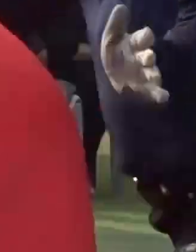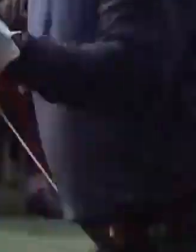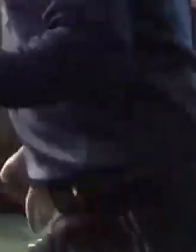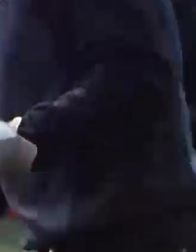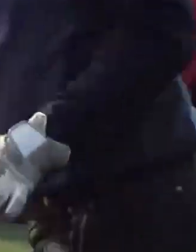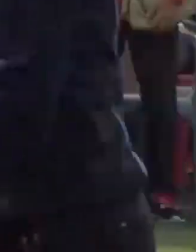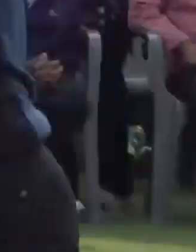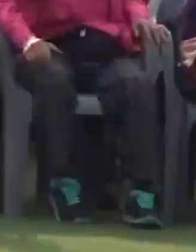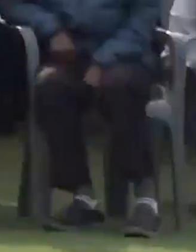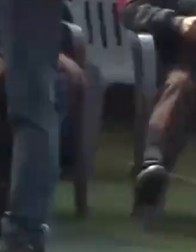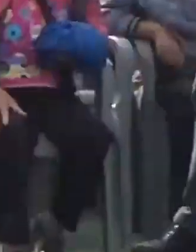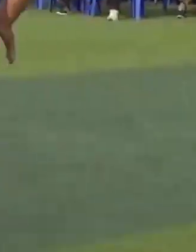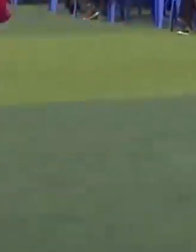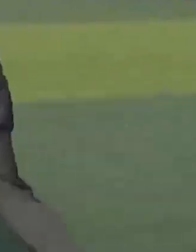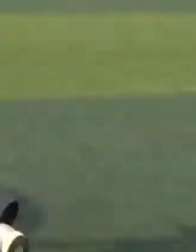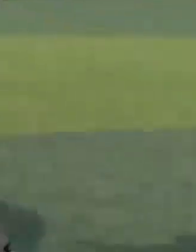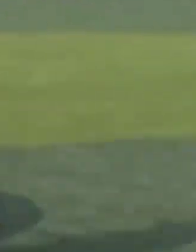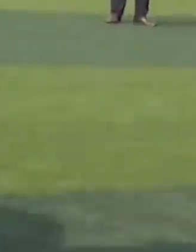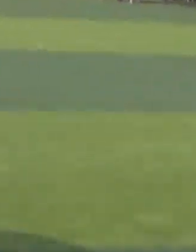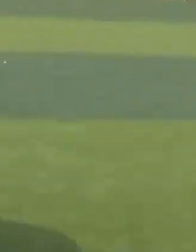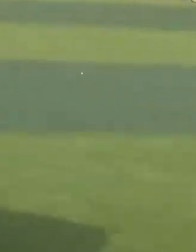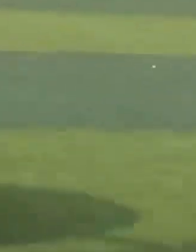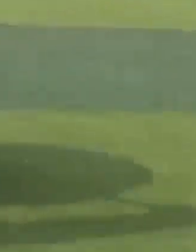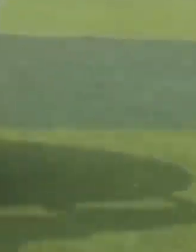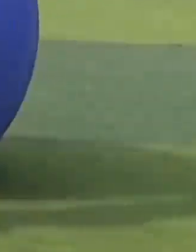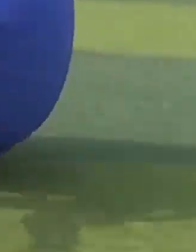끝까지 화이팅